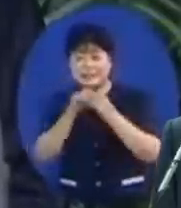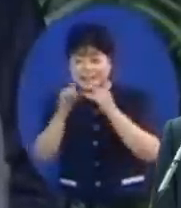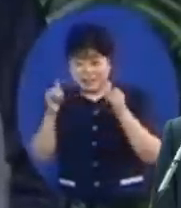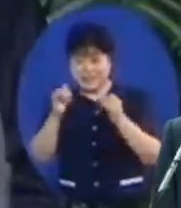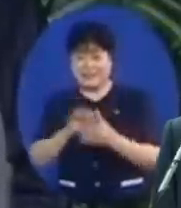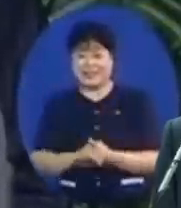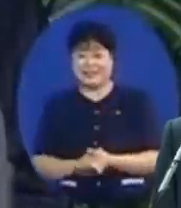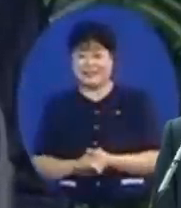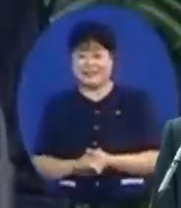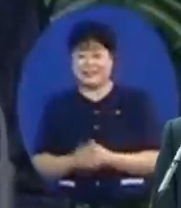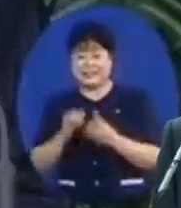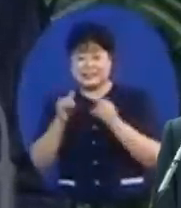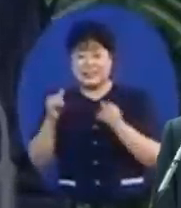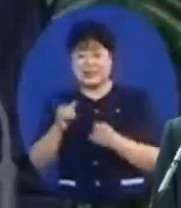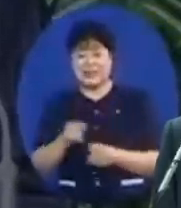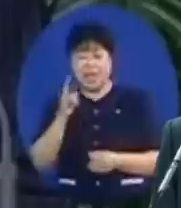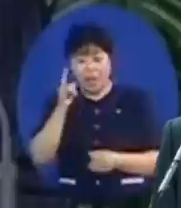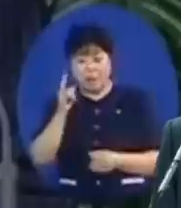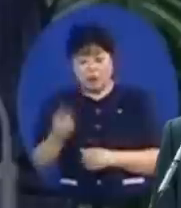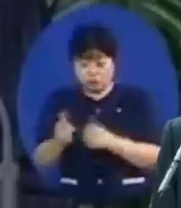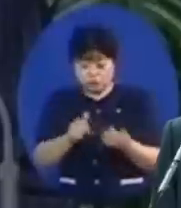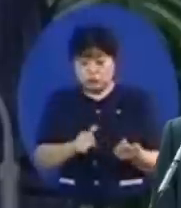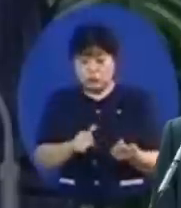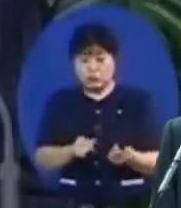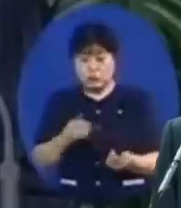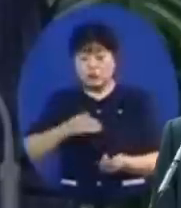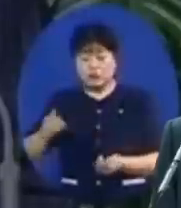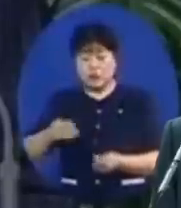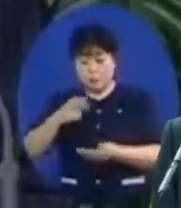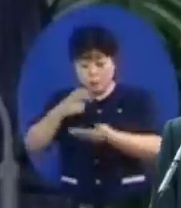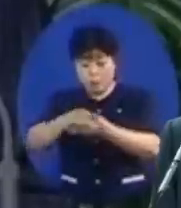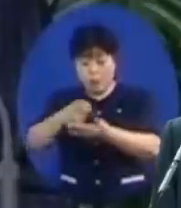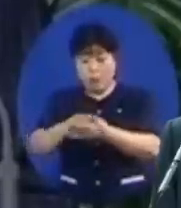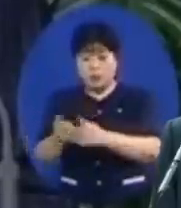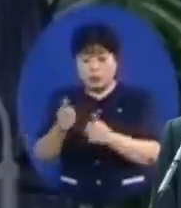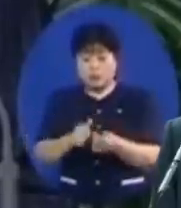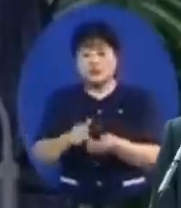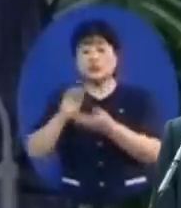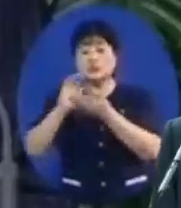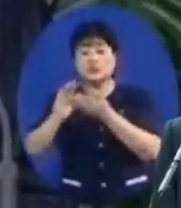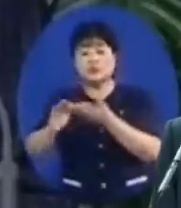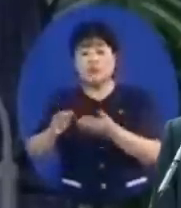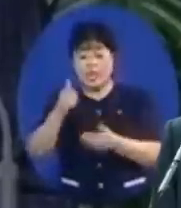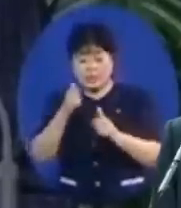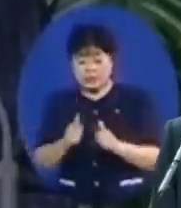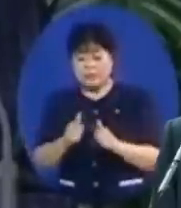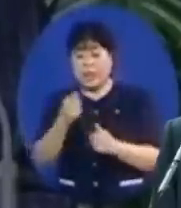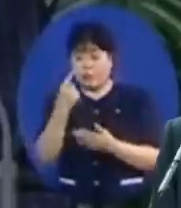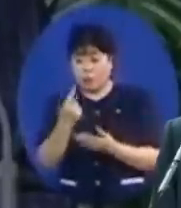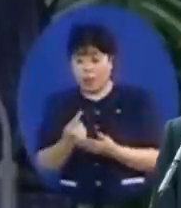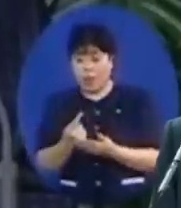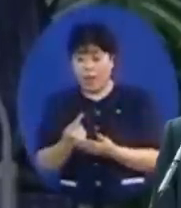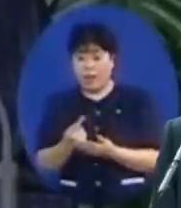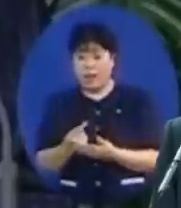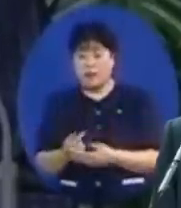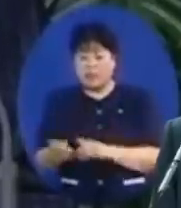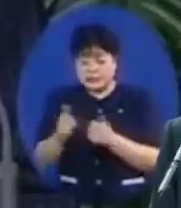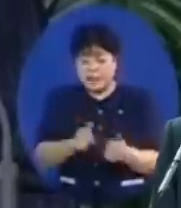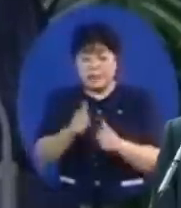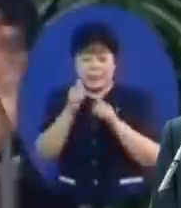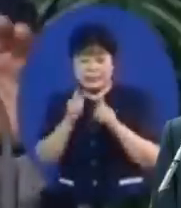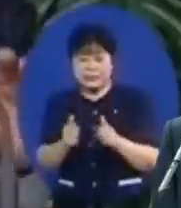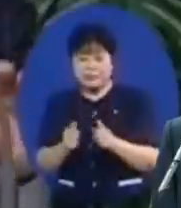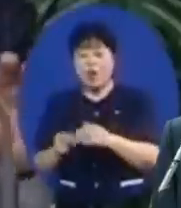것입니다. 사람이 한번 죽는 것은 정한이지요. 죽고 난 다음에는 심판이 있는데 우리는 사망의